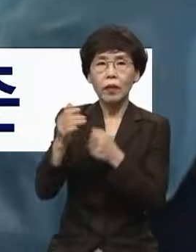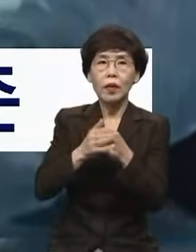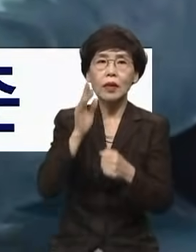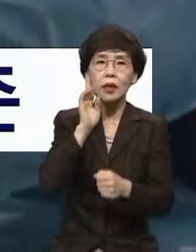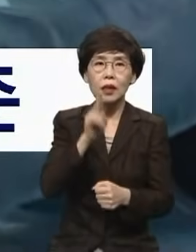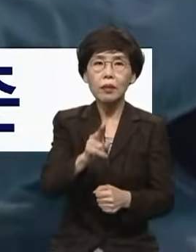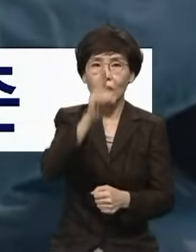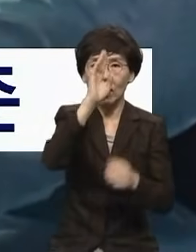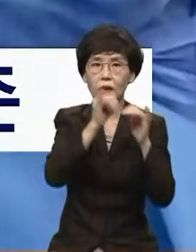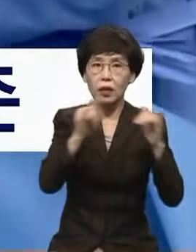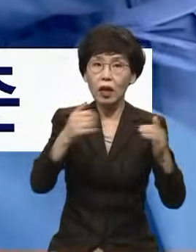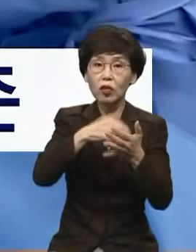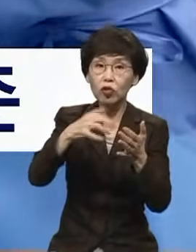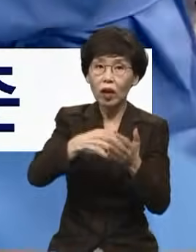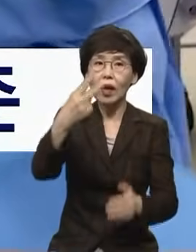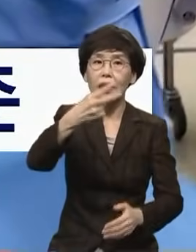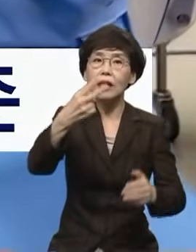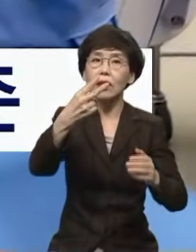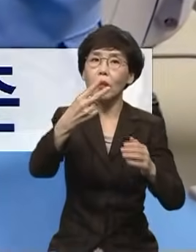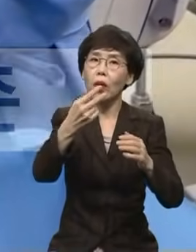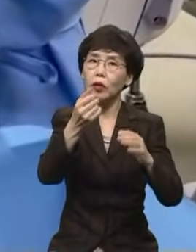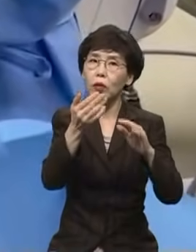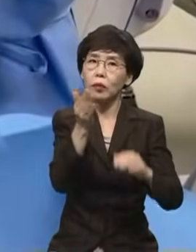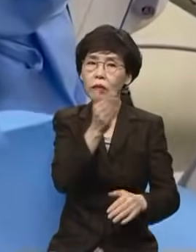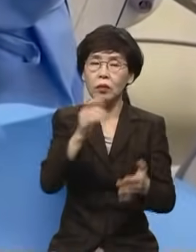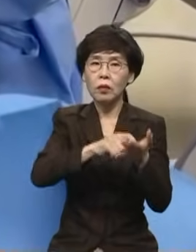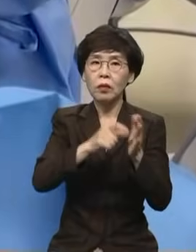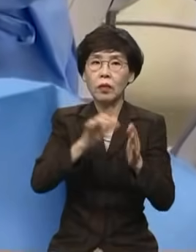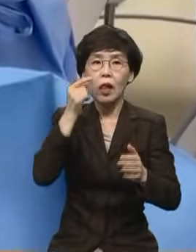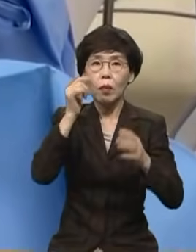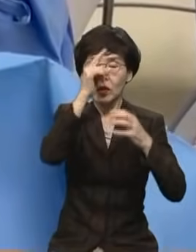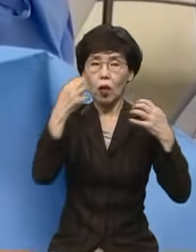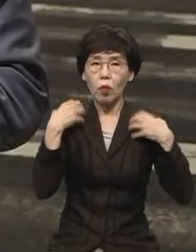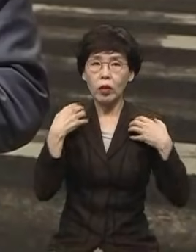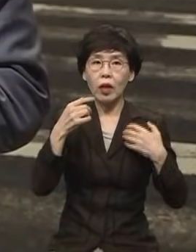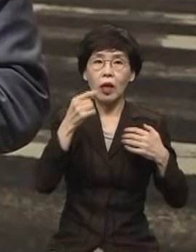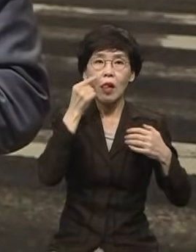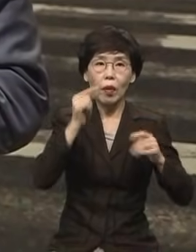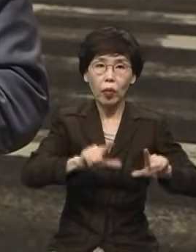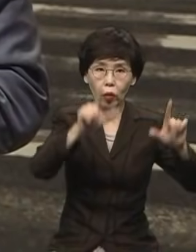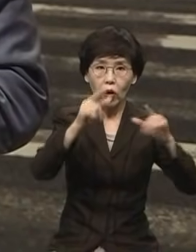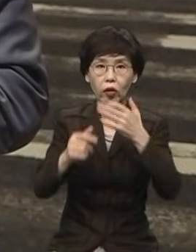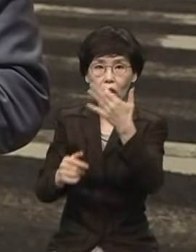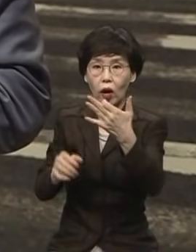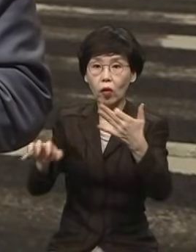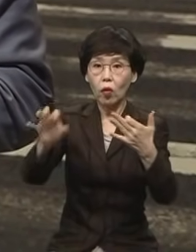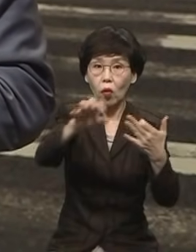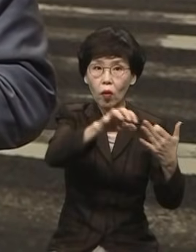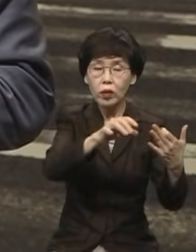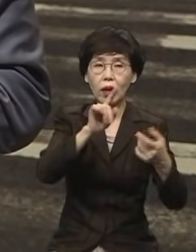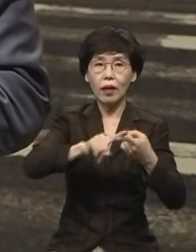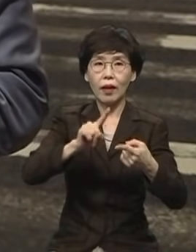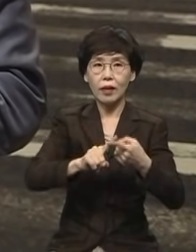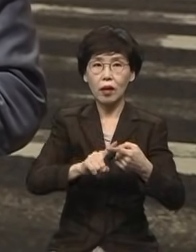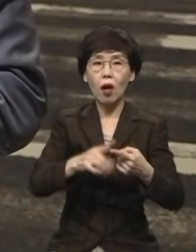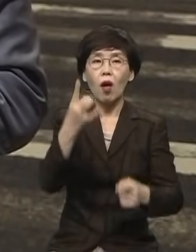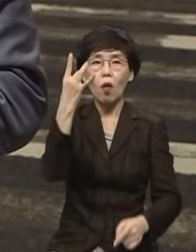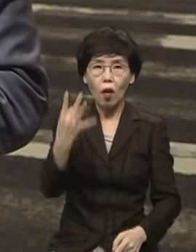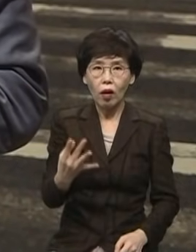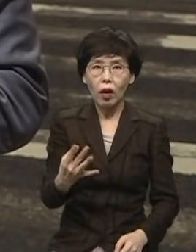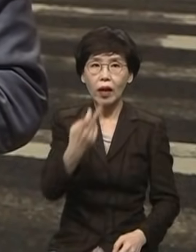계속 2천 명을 웃돌고 있습니다 일본 정부는 도쿄 등 여러 업계 광역 지자체의 대해 당초